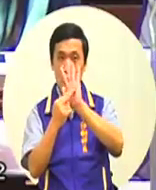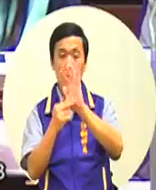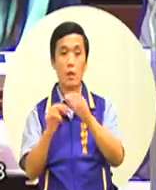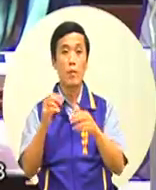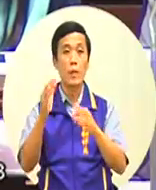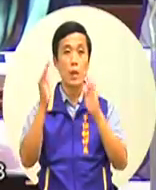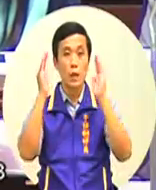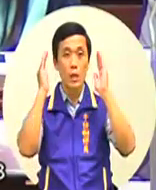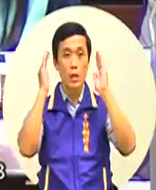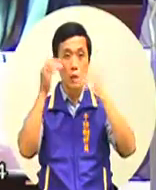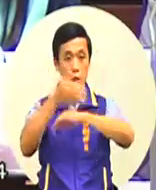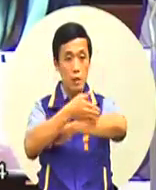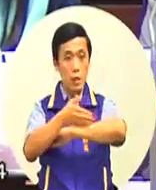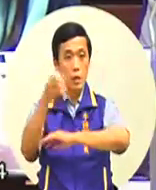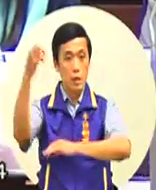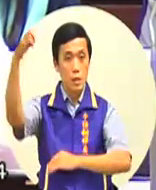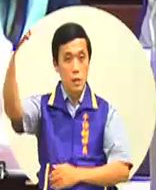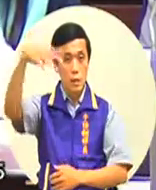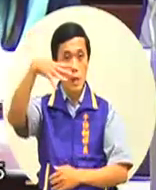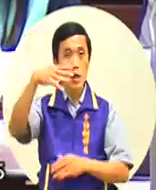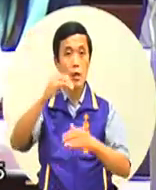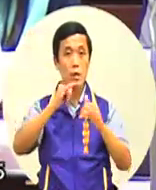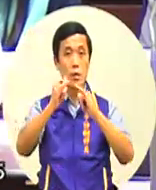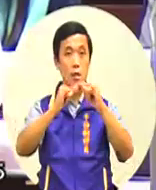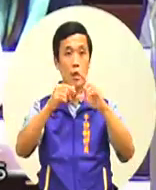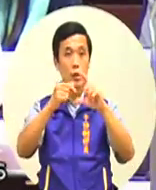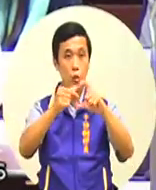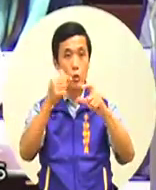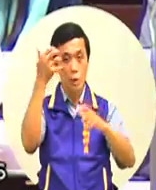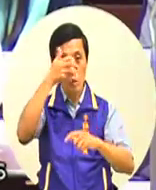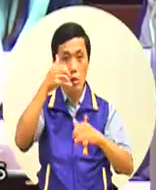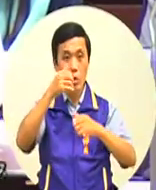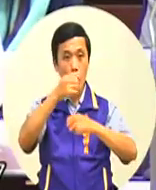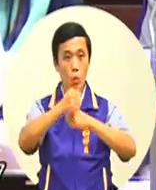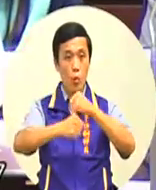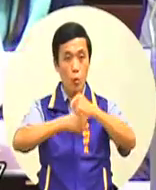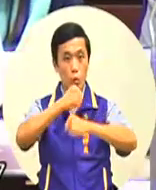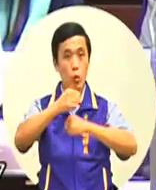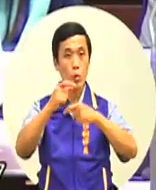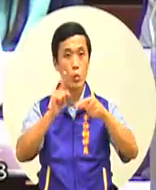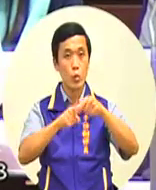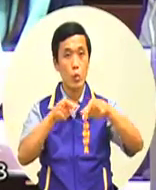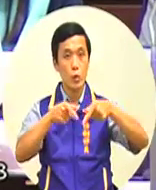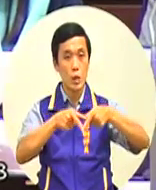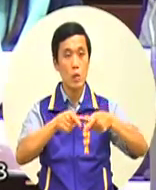社区老人活动中心的这个部分哈，我们